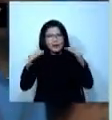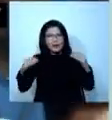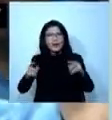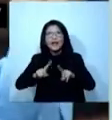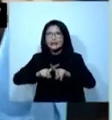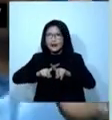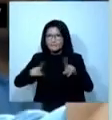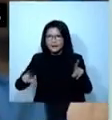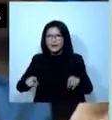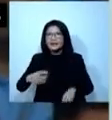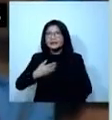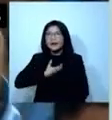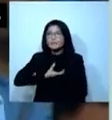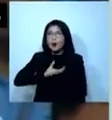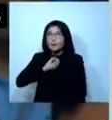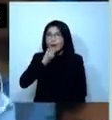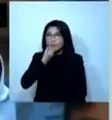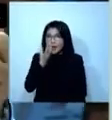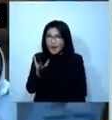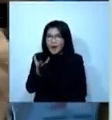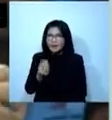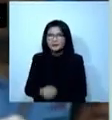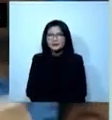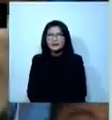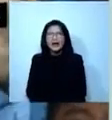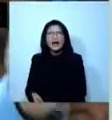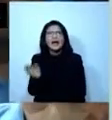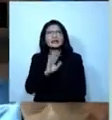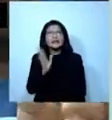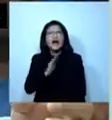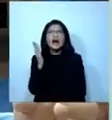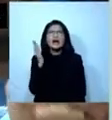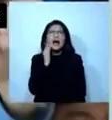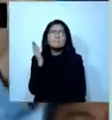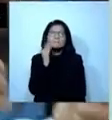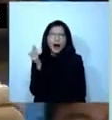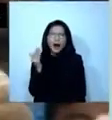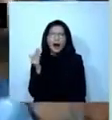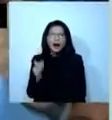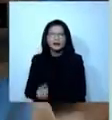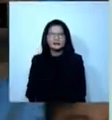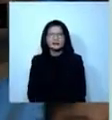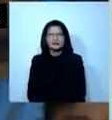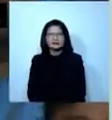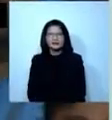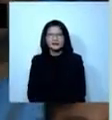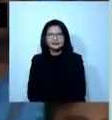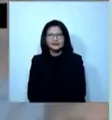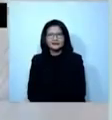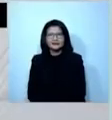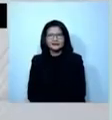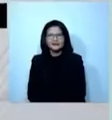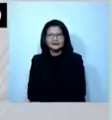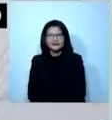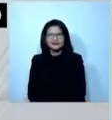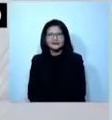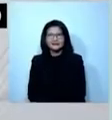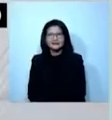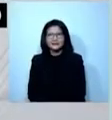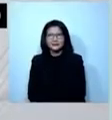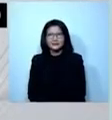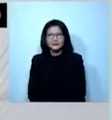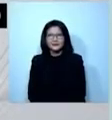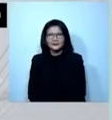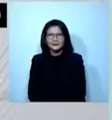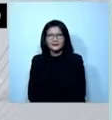menjelaskan lebih runut dan lebih tertata dengan apa yang menjadi guidance ataupun yang ada dalam visi misi